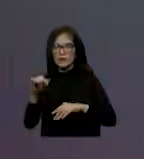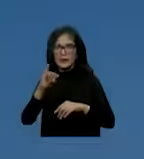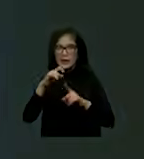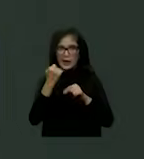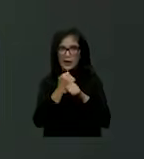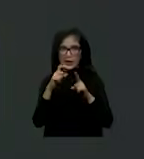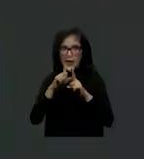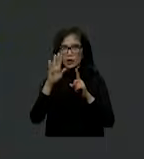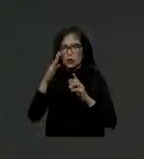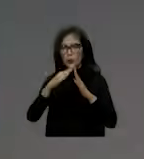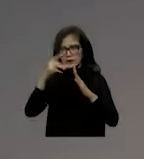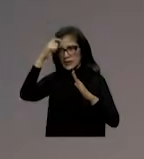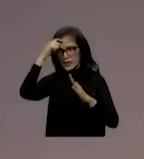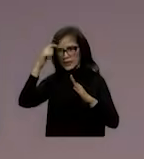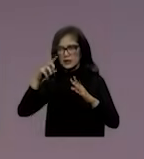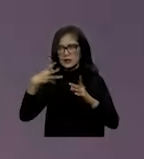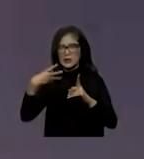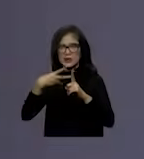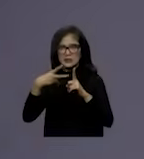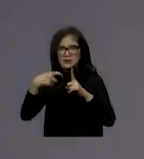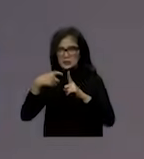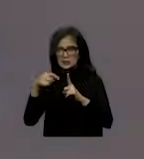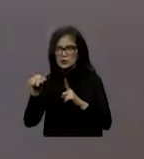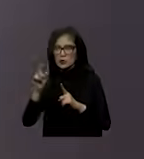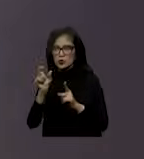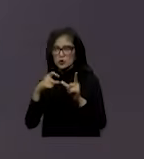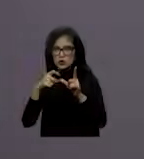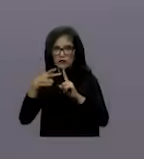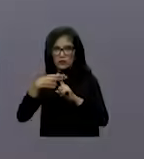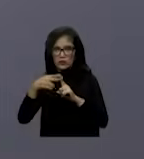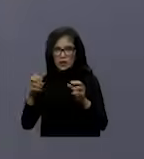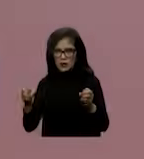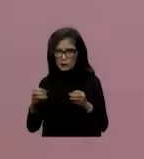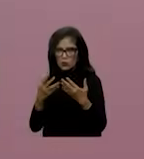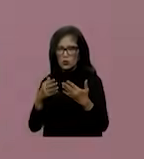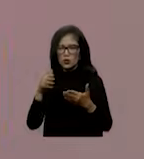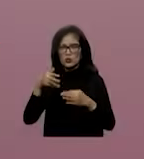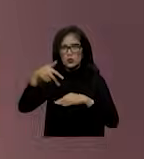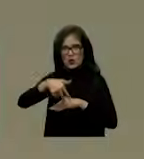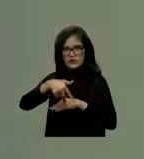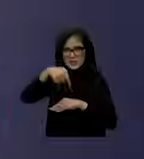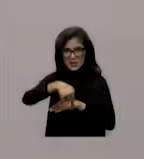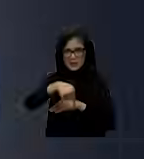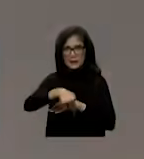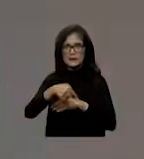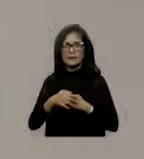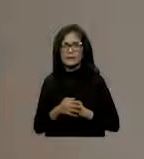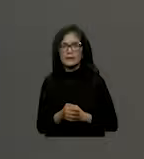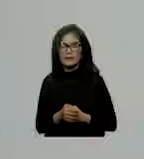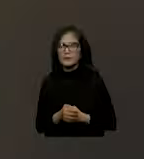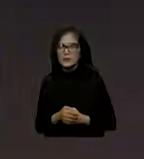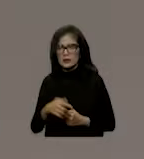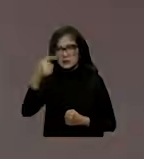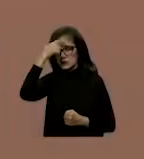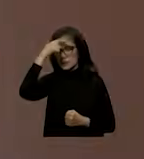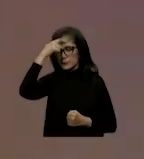Yusuf, Goa, Sulawesi Selatan. Pasien dalam kondisi kritis berada di tingkat kesadaran paling rendah atau